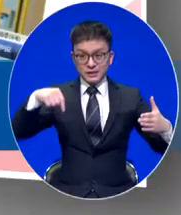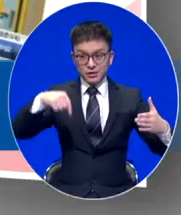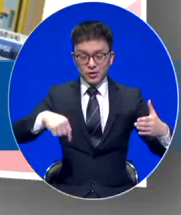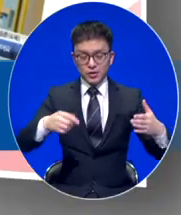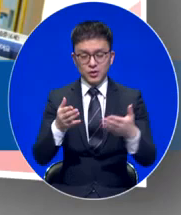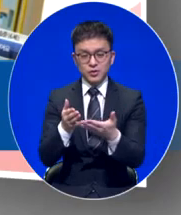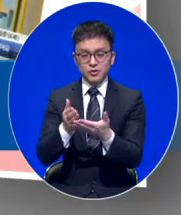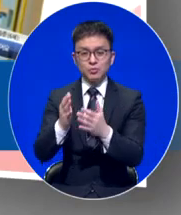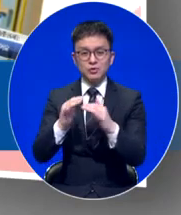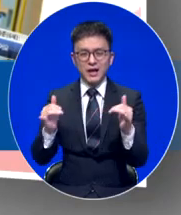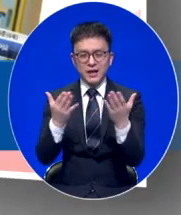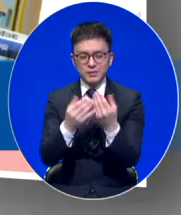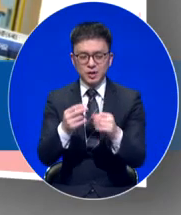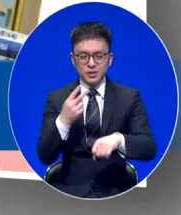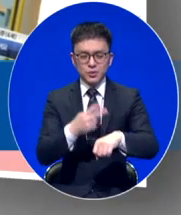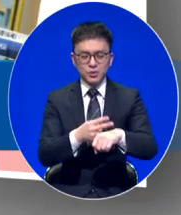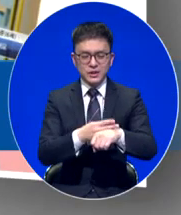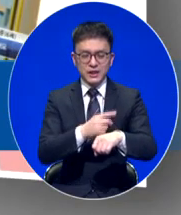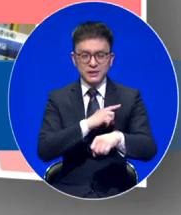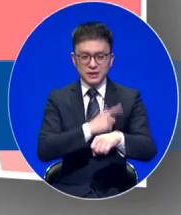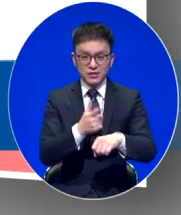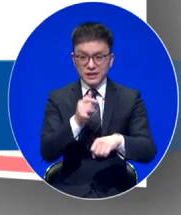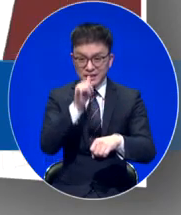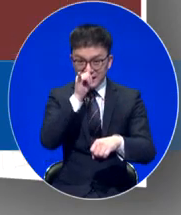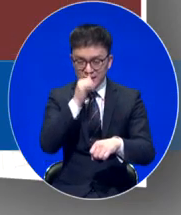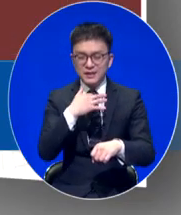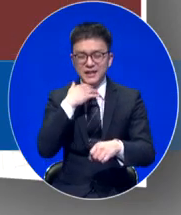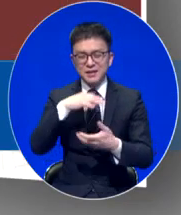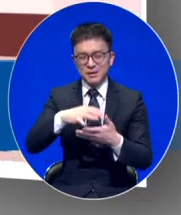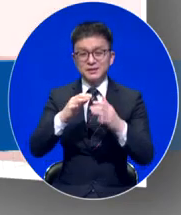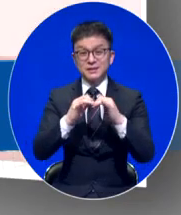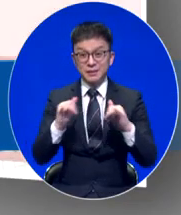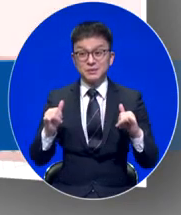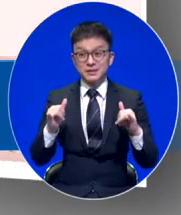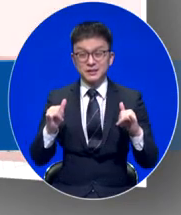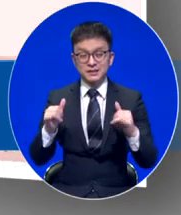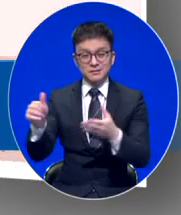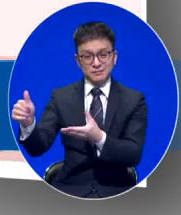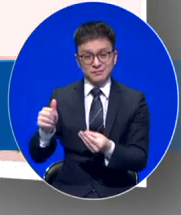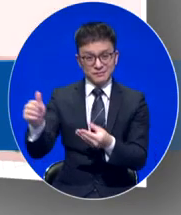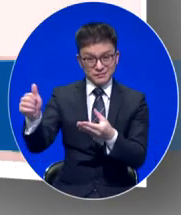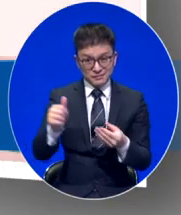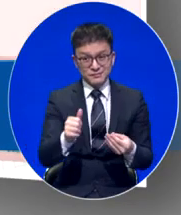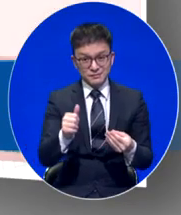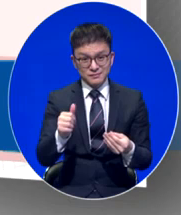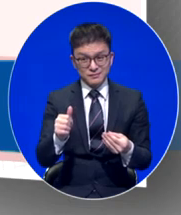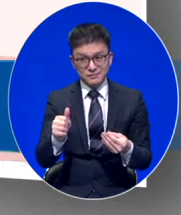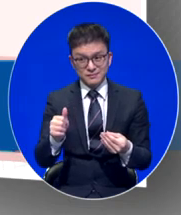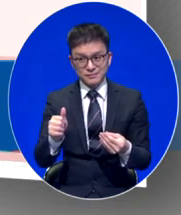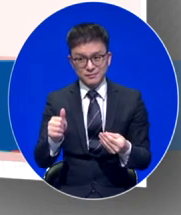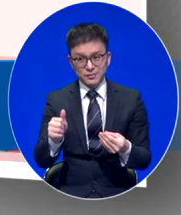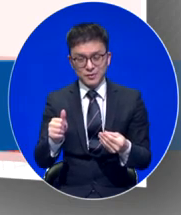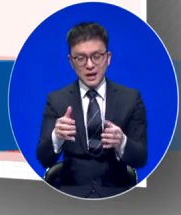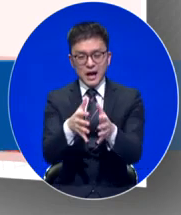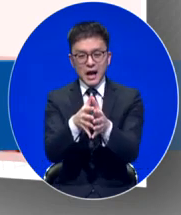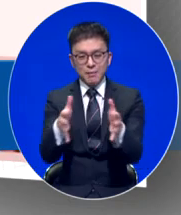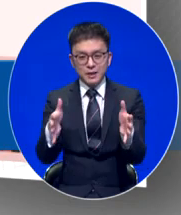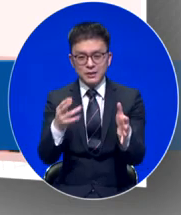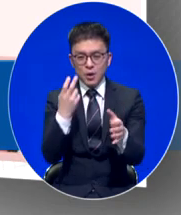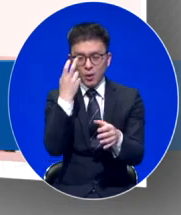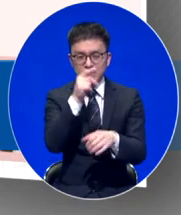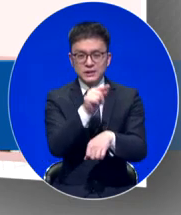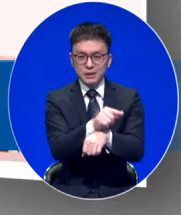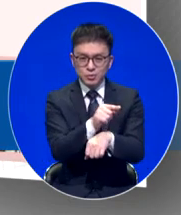아이들이 갈 수 있는 안전하고 믿을 수 있는 장소 예를 들면 공공장소 라 특히 관 이라든가 아파트 관리동 같은 것들을